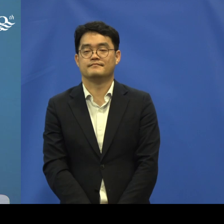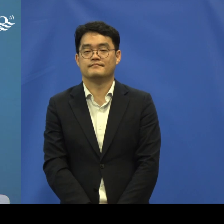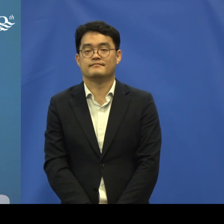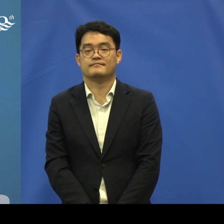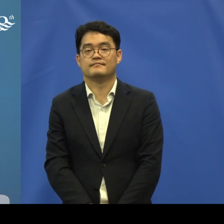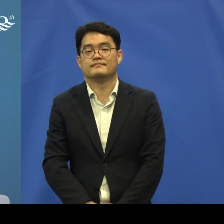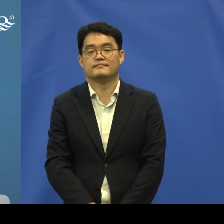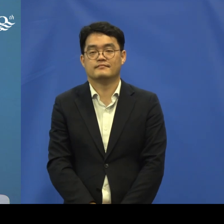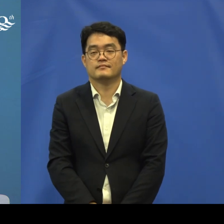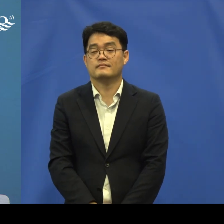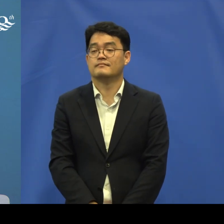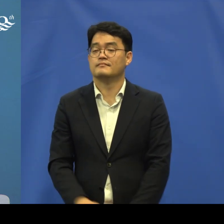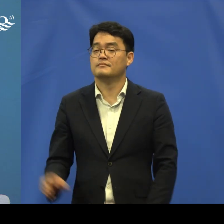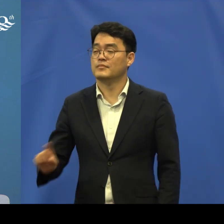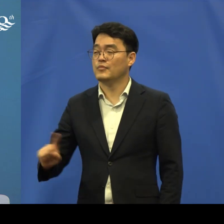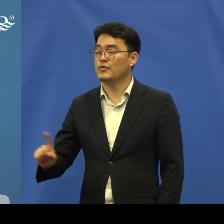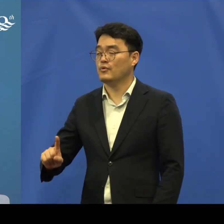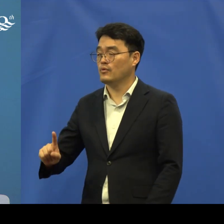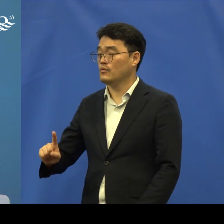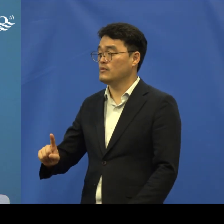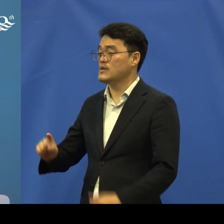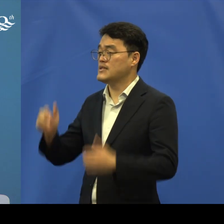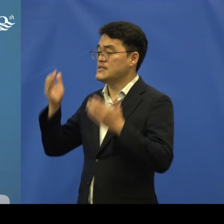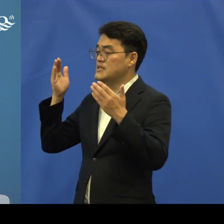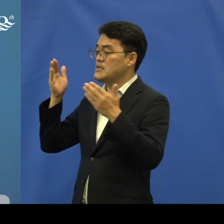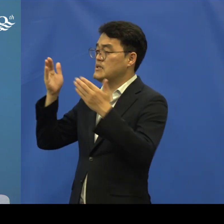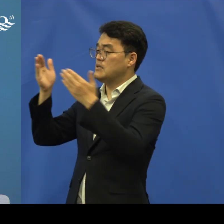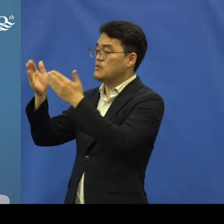영어로 flow라는 단어예요.